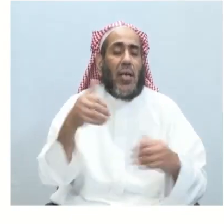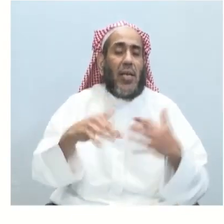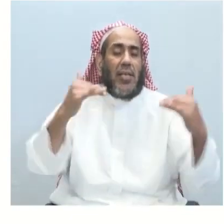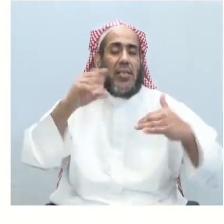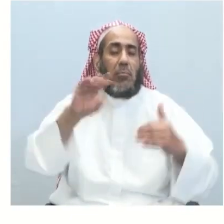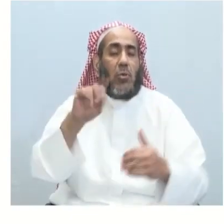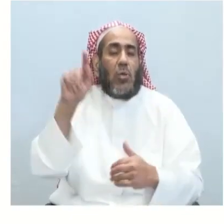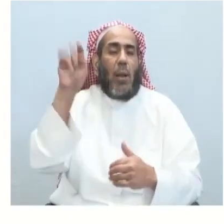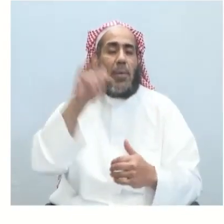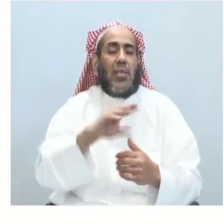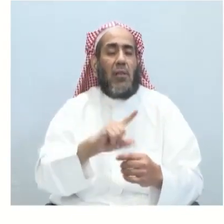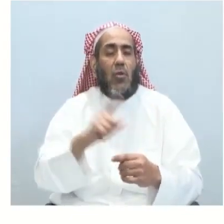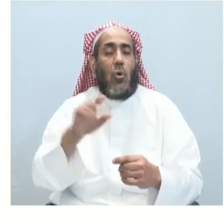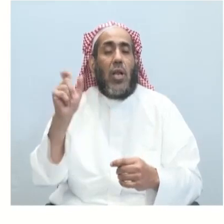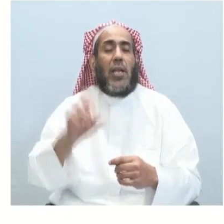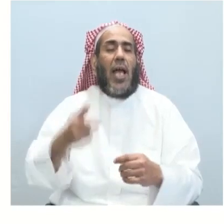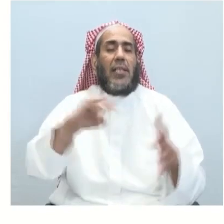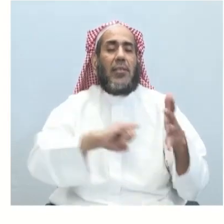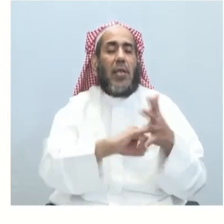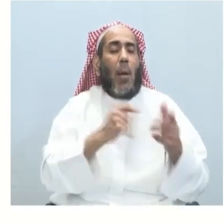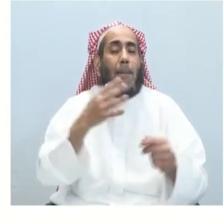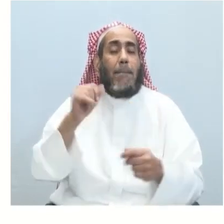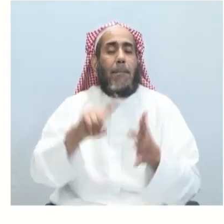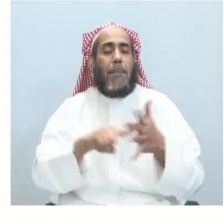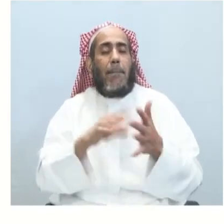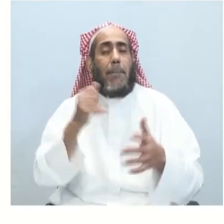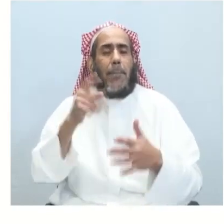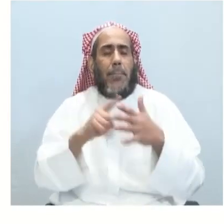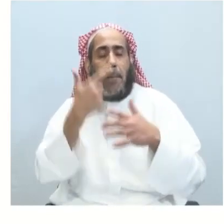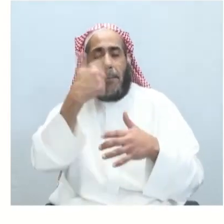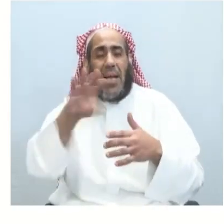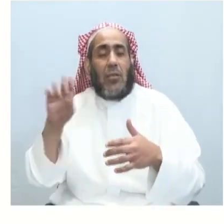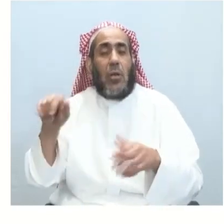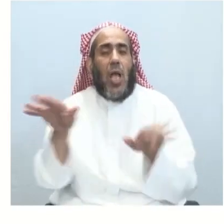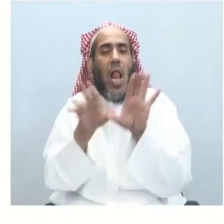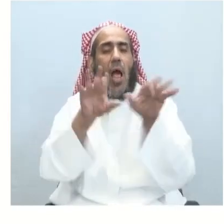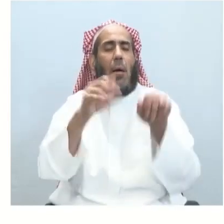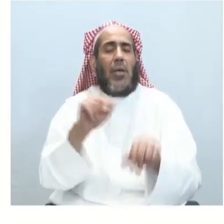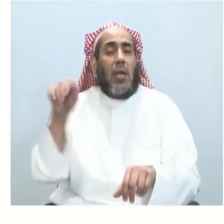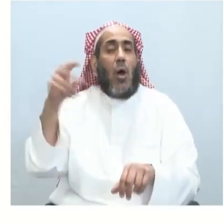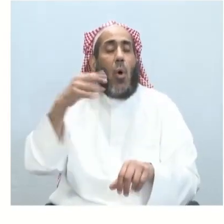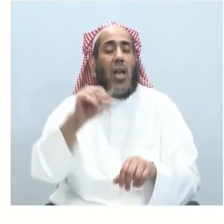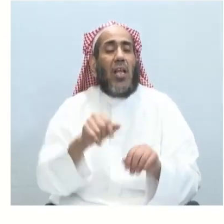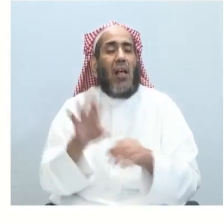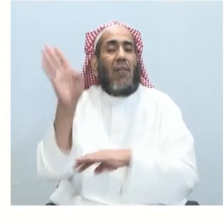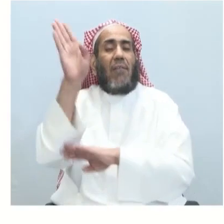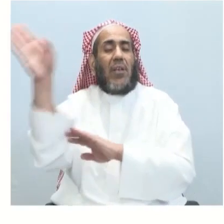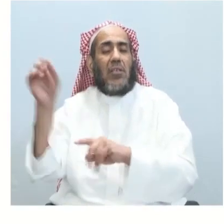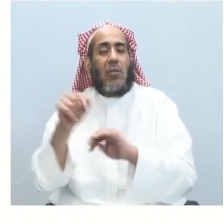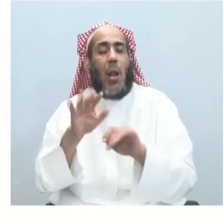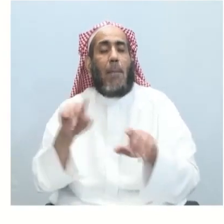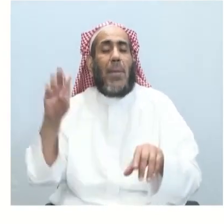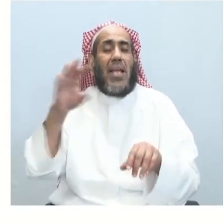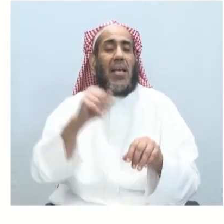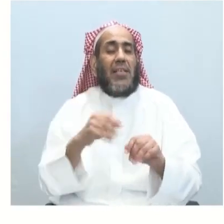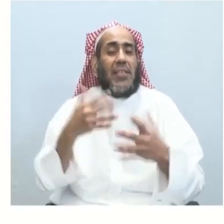البشير في كل نادي ابكت تلكم الحمامه ام غنت على فرع غصنها المياد